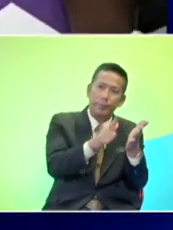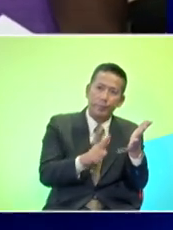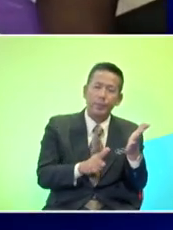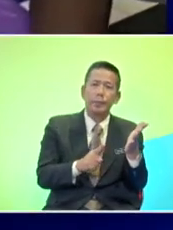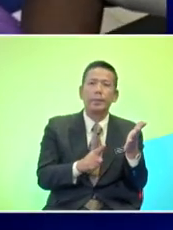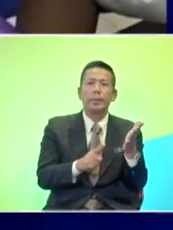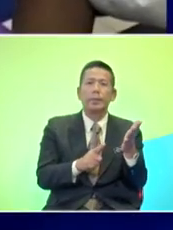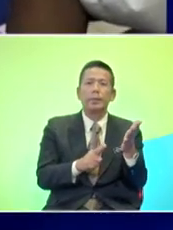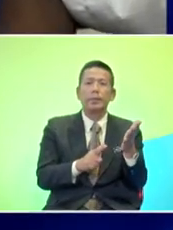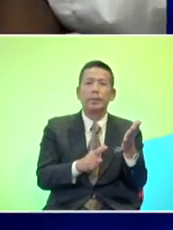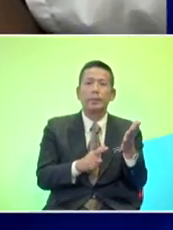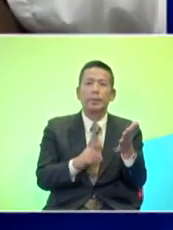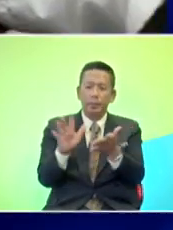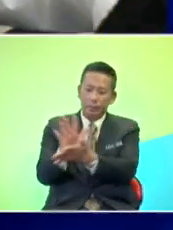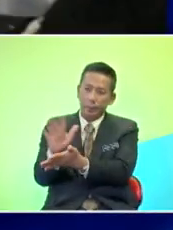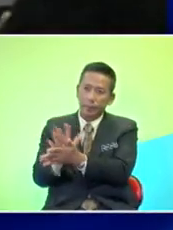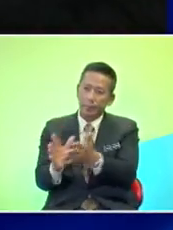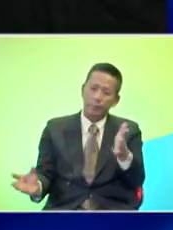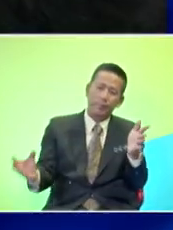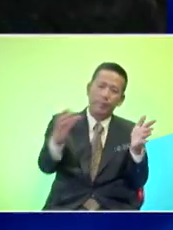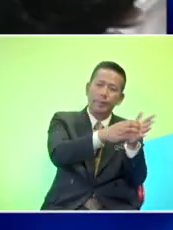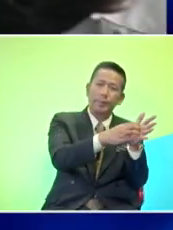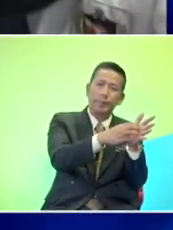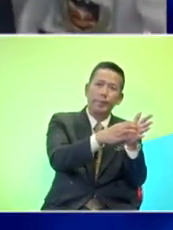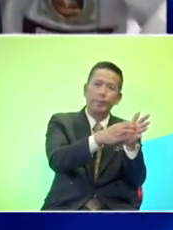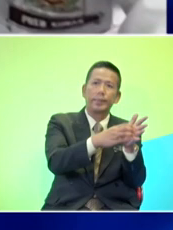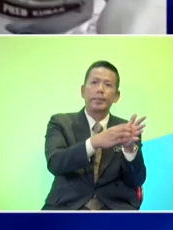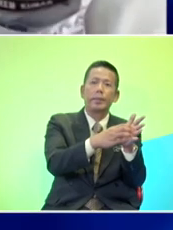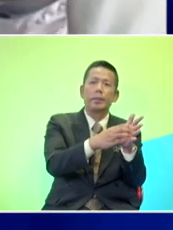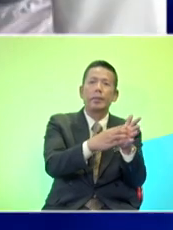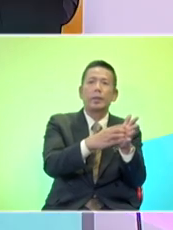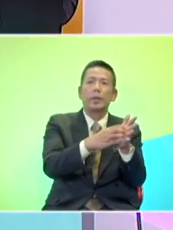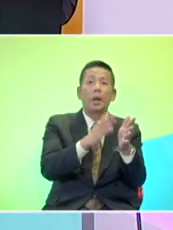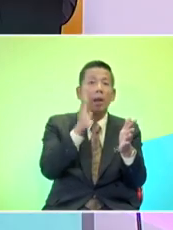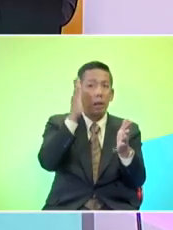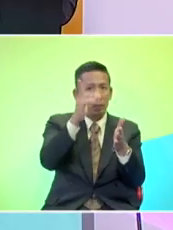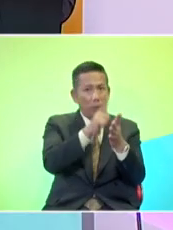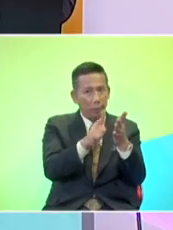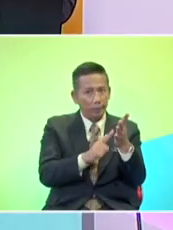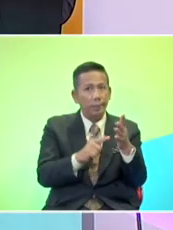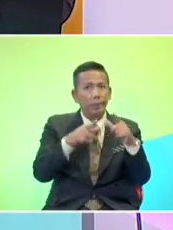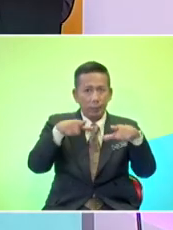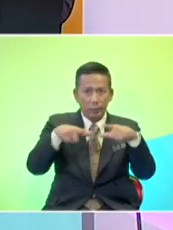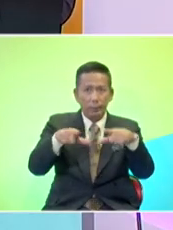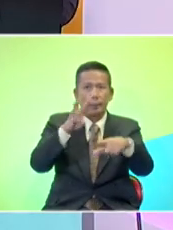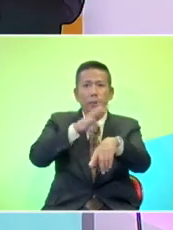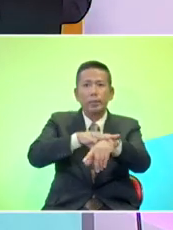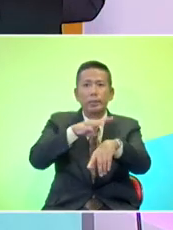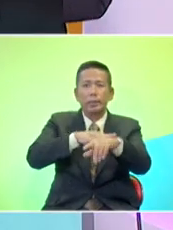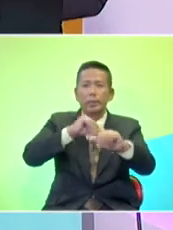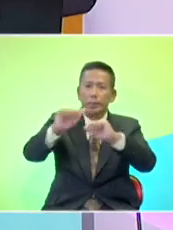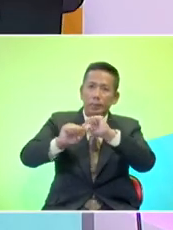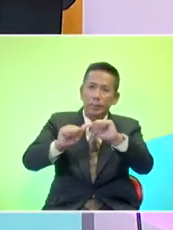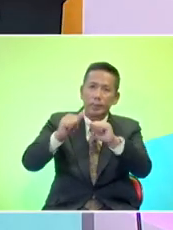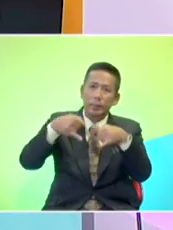dia akan bawa kepada motif di atas blok kayu ini Oke motif akan dilukis atau blok kayu semua activity